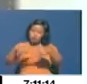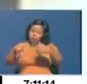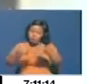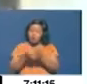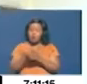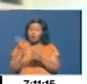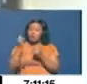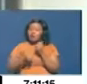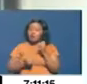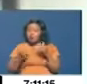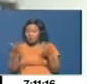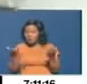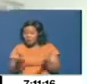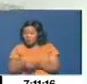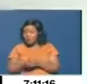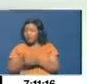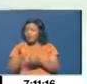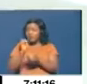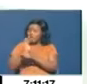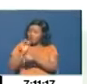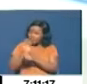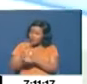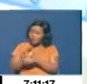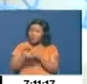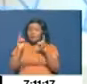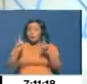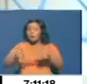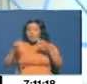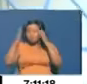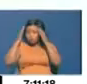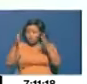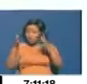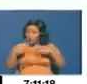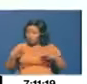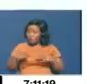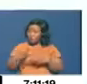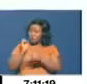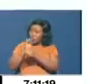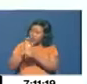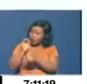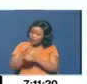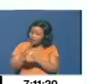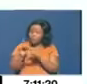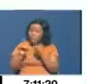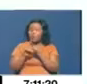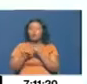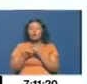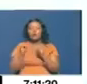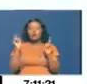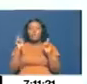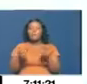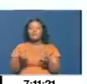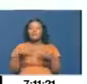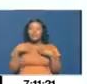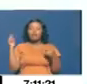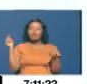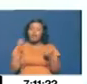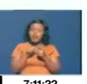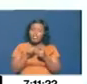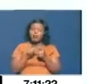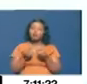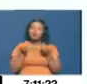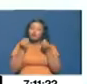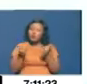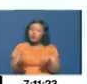ushauri. Tuwaeke washauri mbele na tuwe na nia ya kusuluhisha katika